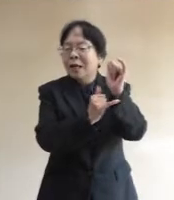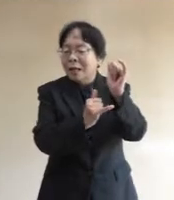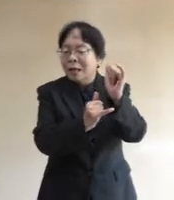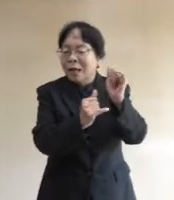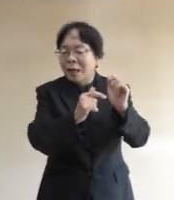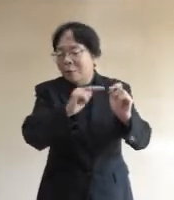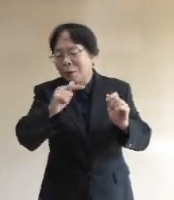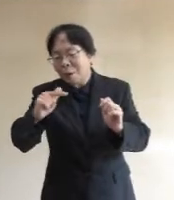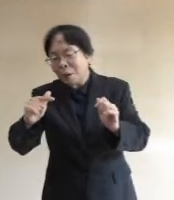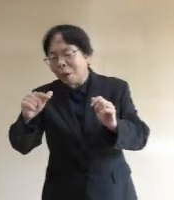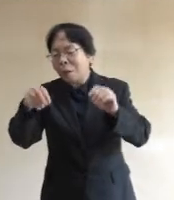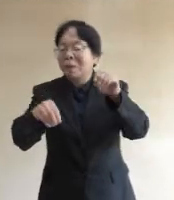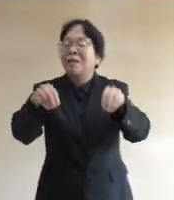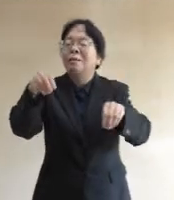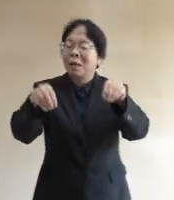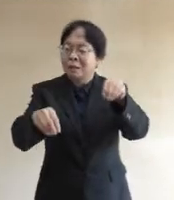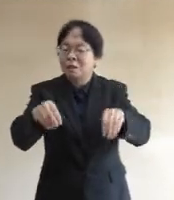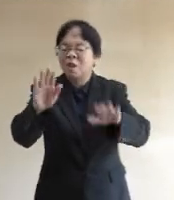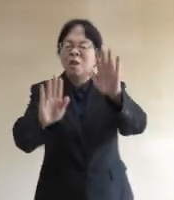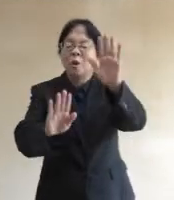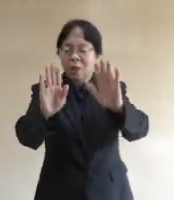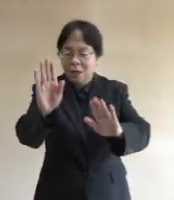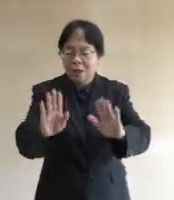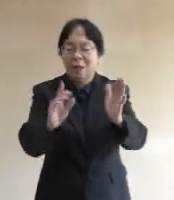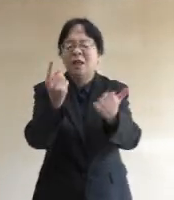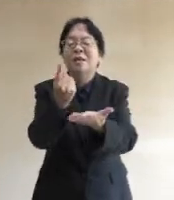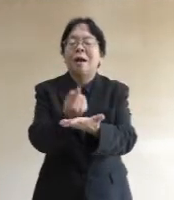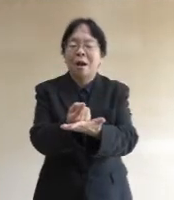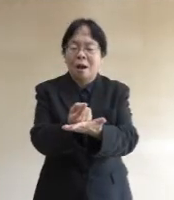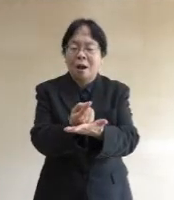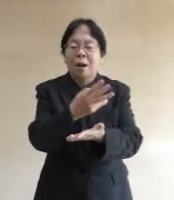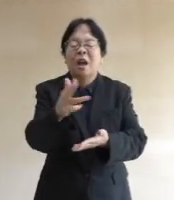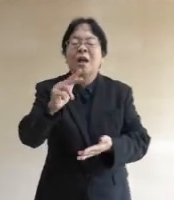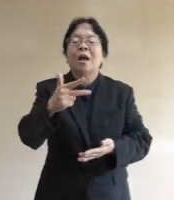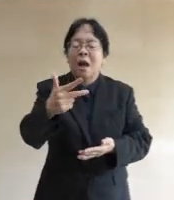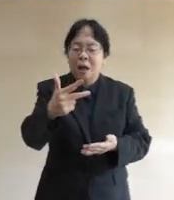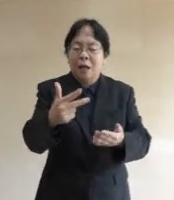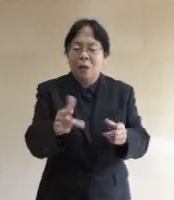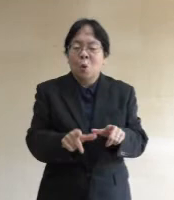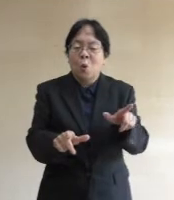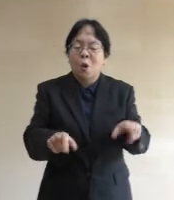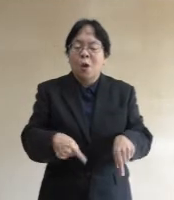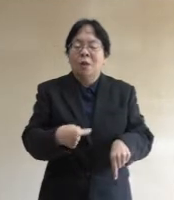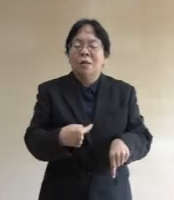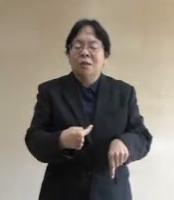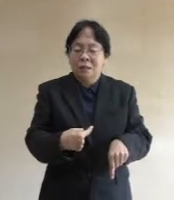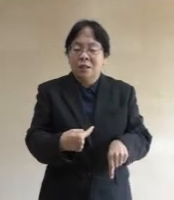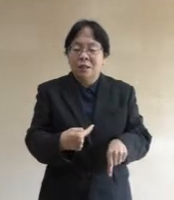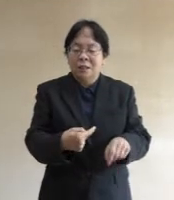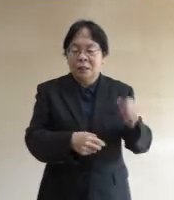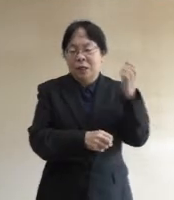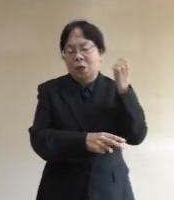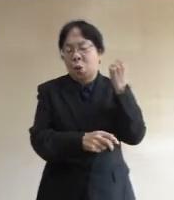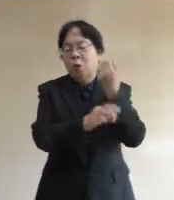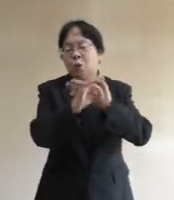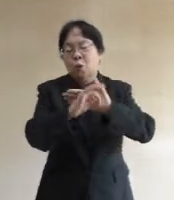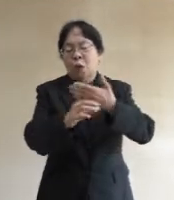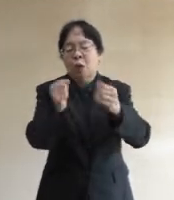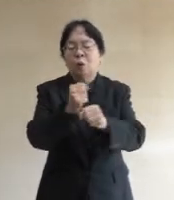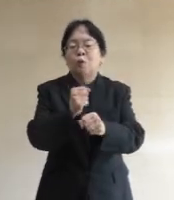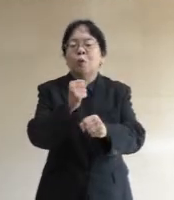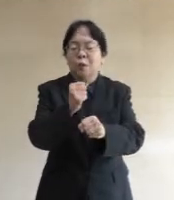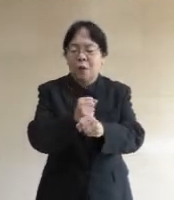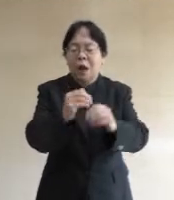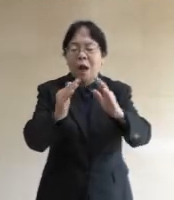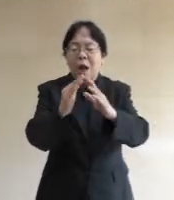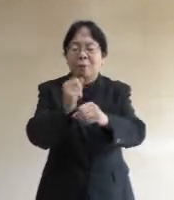まあ、多様な世代とか人が参加するということで、まあ、柿川の今の自治基本条例を作ったり共同のまちづくり